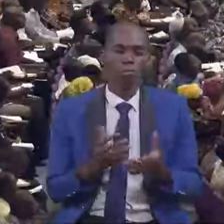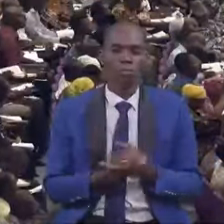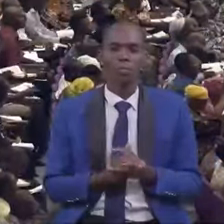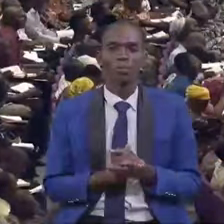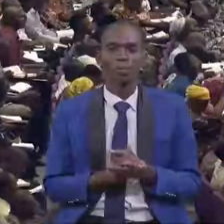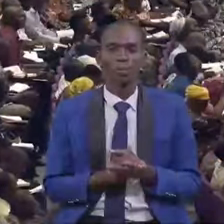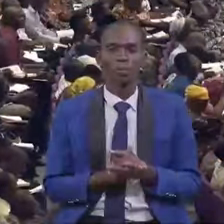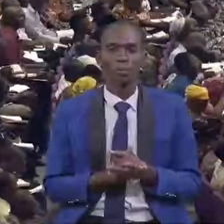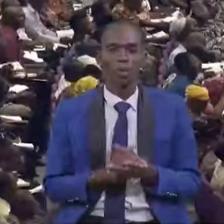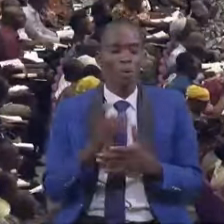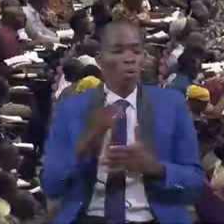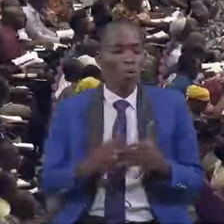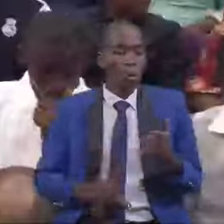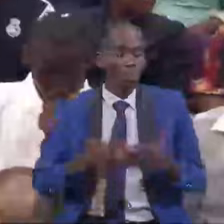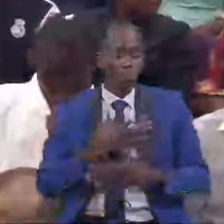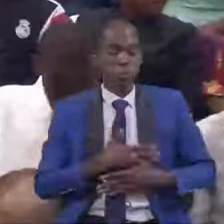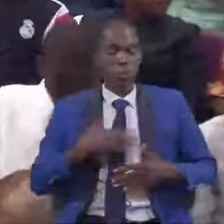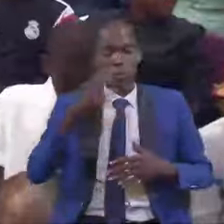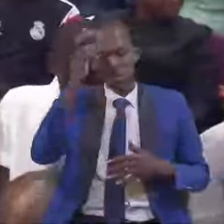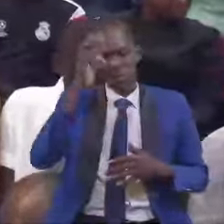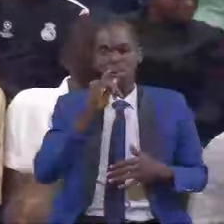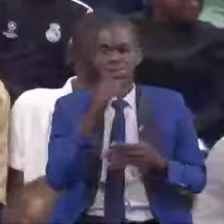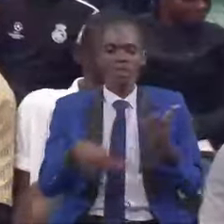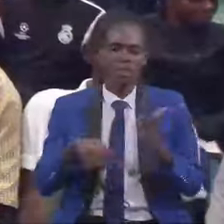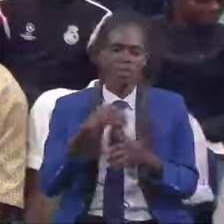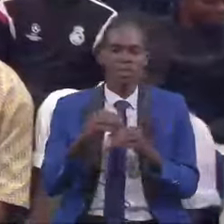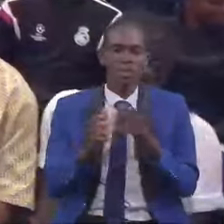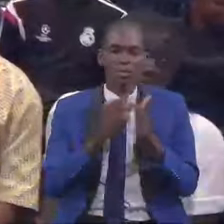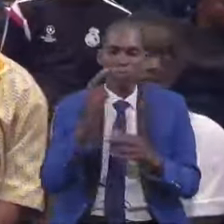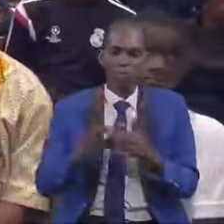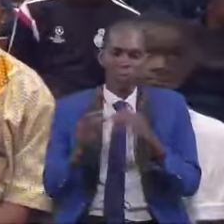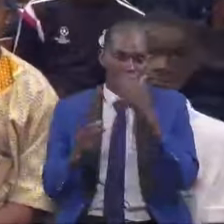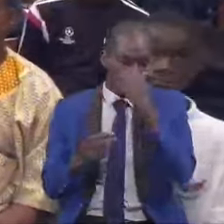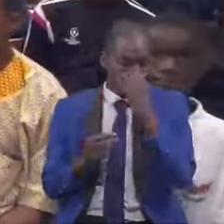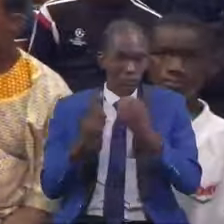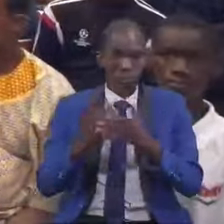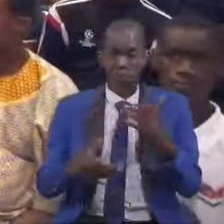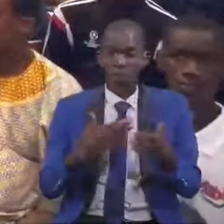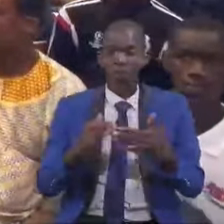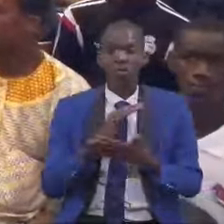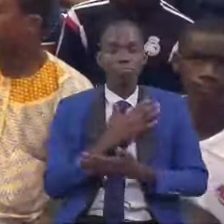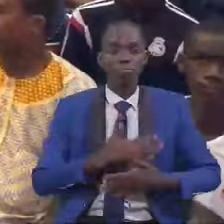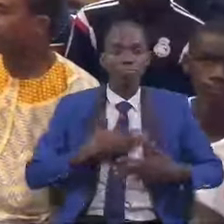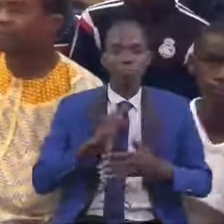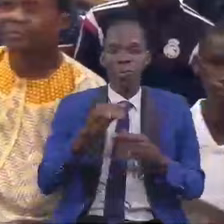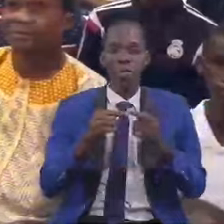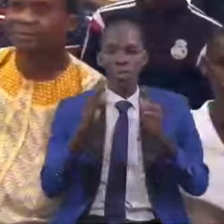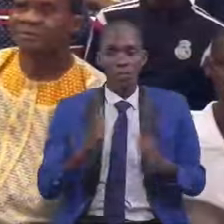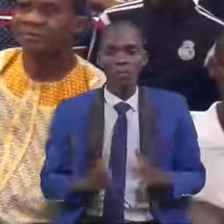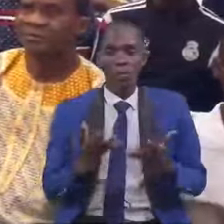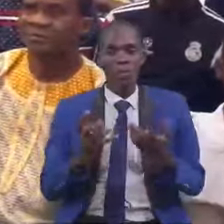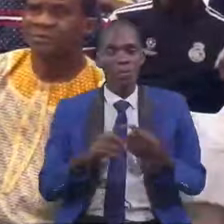qui plaît à Satan est annulé. Ce qui plaît à vos ennemis, ils vont vous voir tomber, tout est